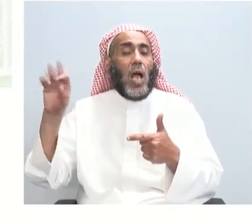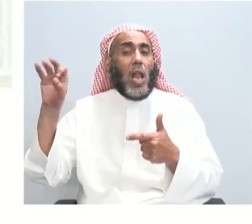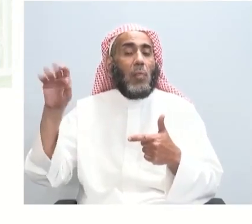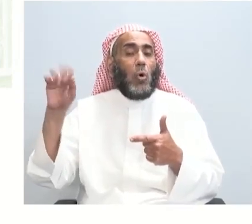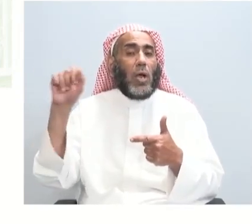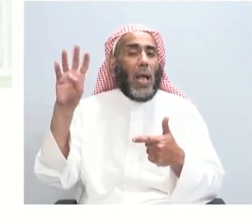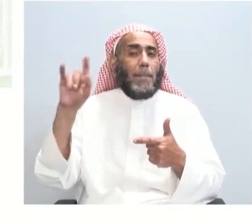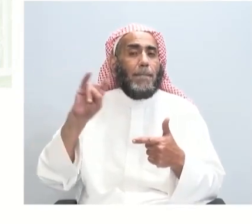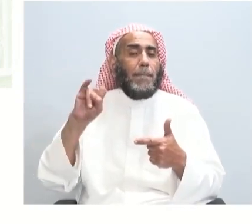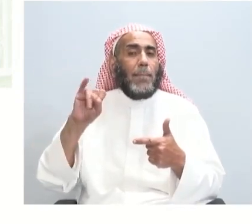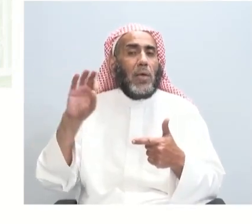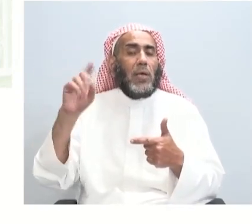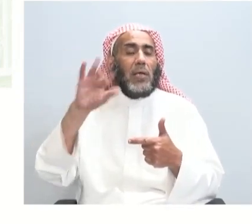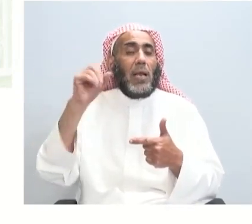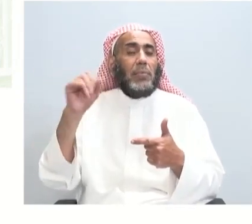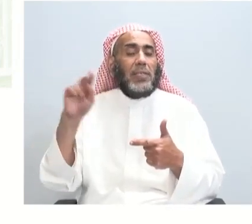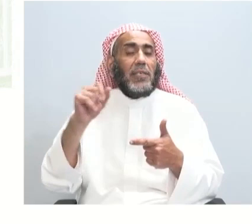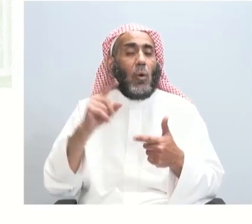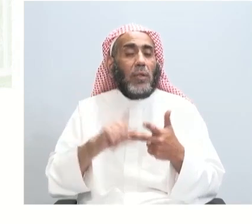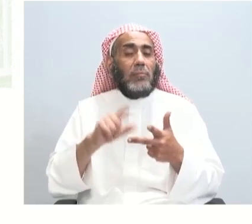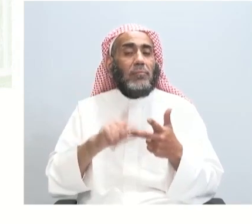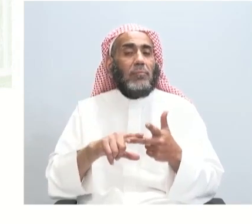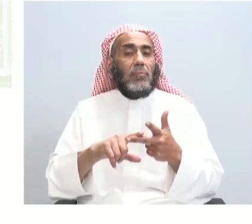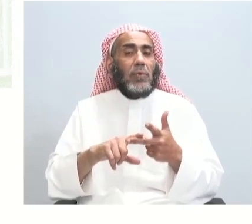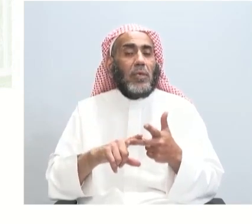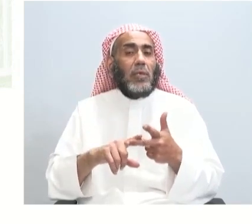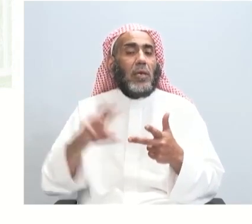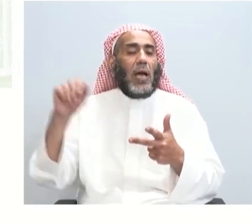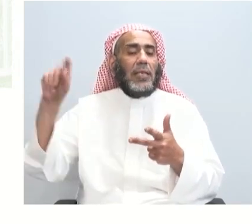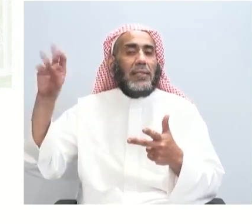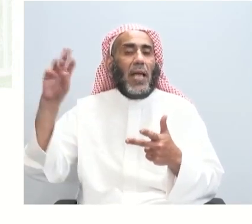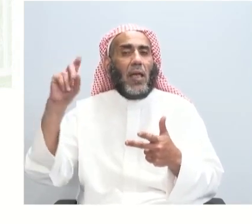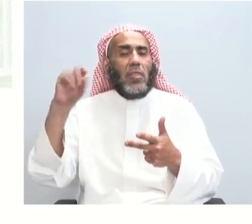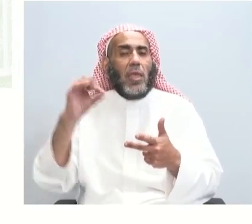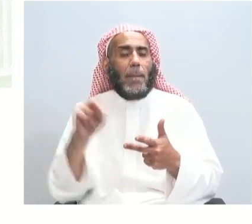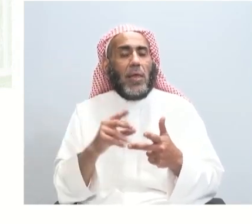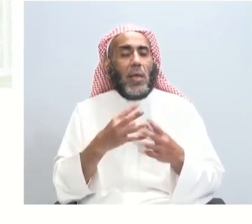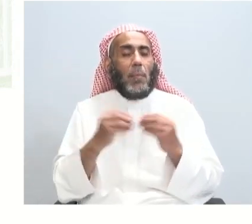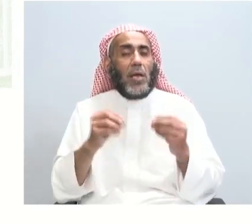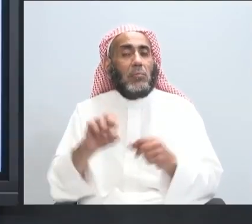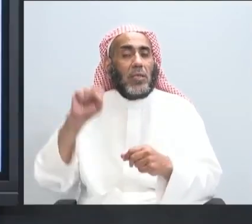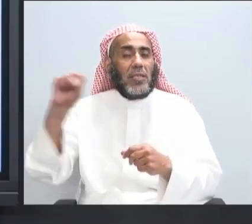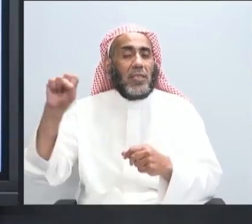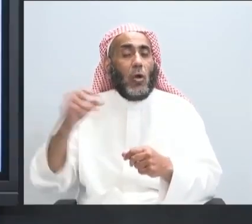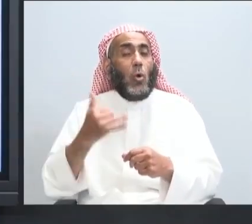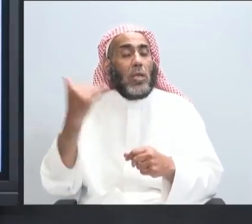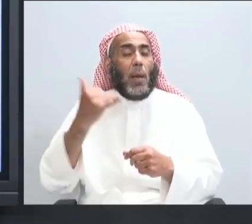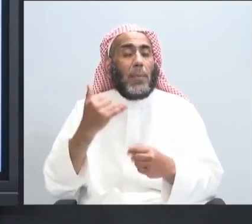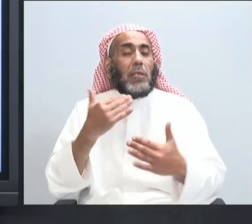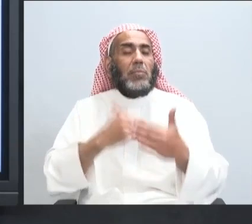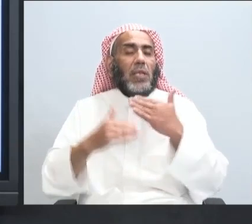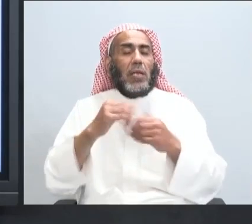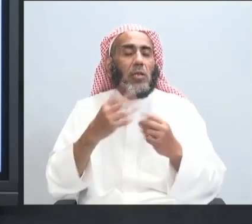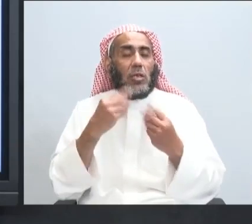المحكم لابن سيدة، وأيضا هنا التهذيب، هذه معاجم اختصت أو اهتمت